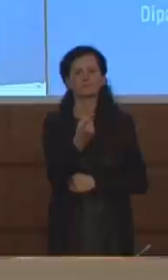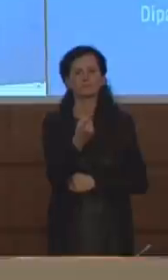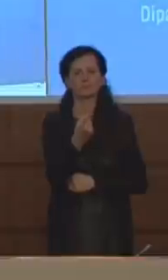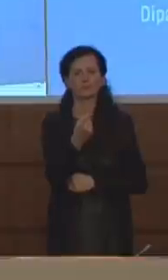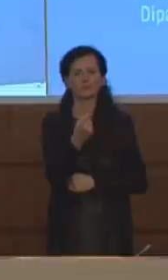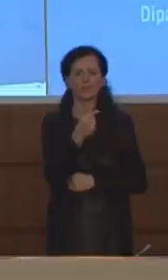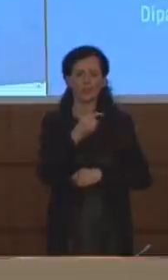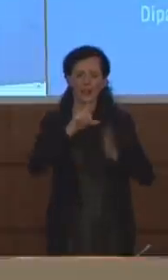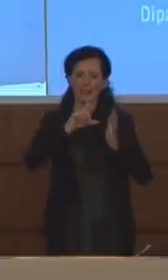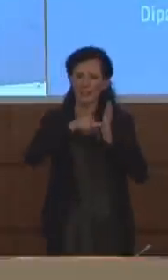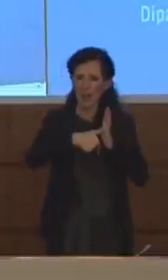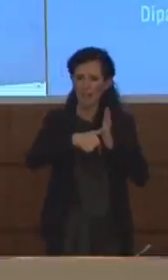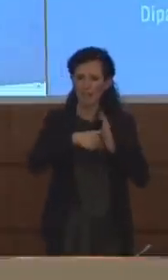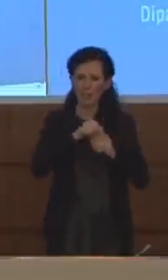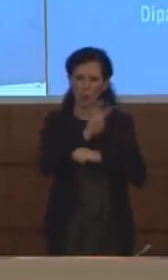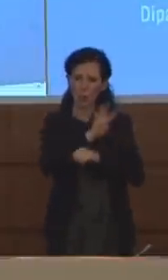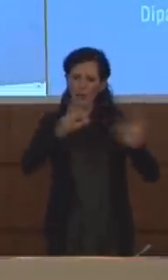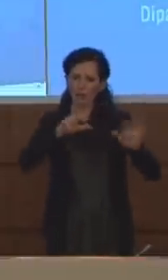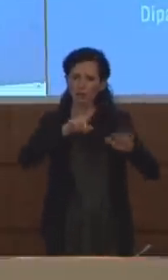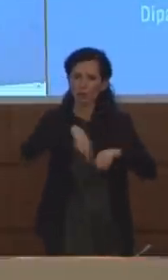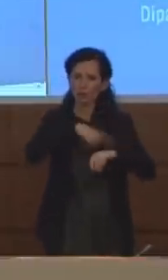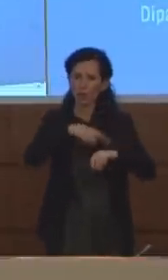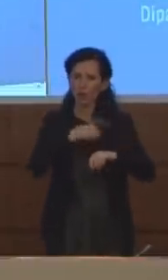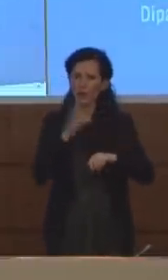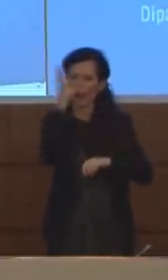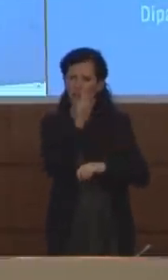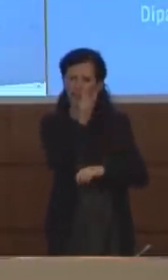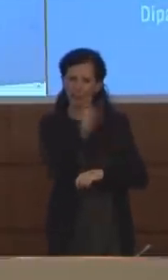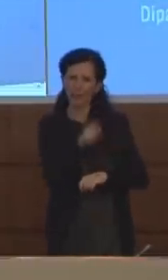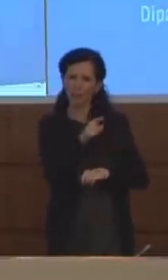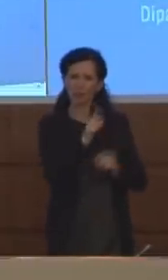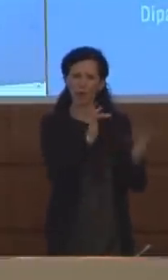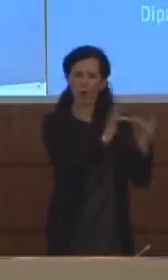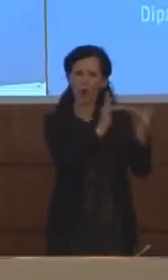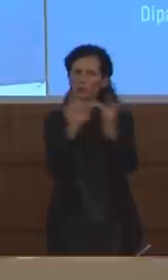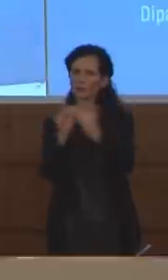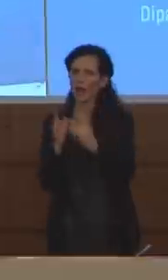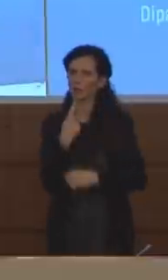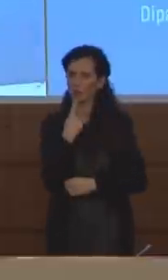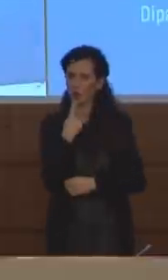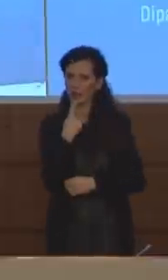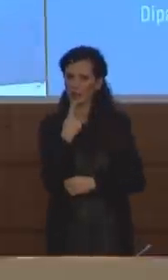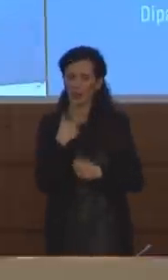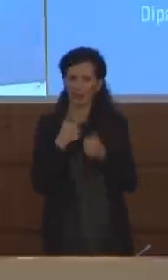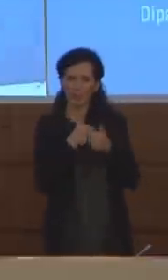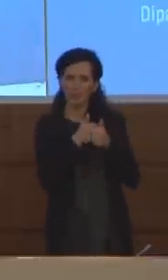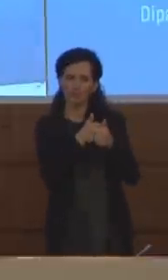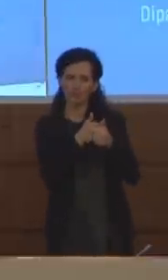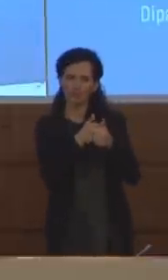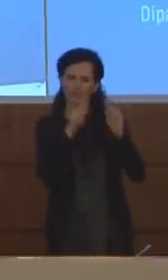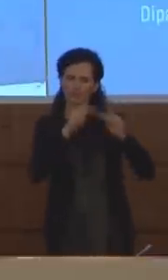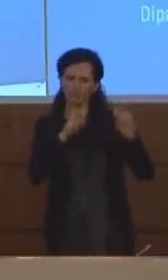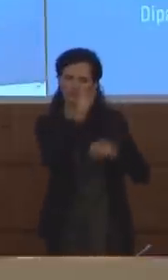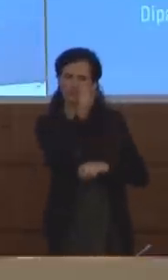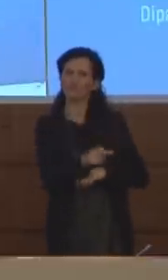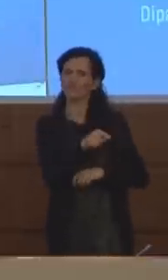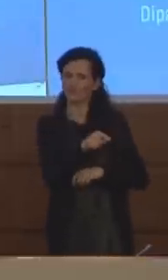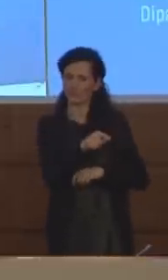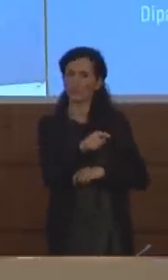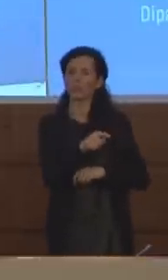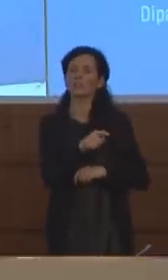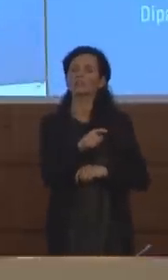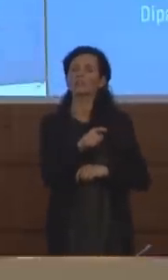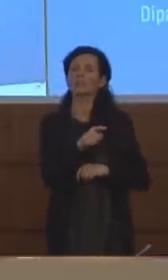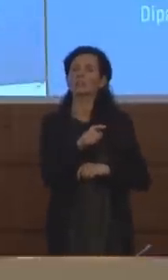48 ore i contatti stretti perché in realtà cosa succede il problema è la probabilità di diffondere virus